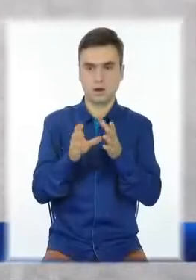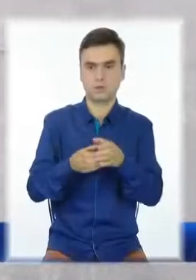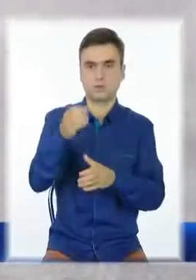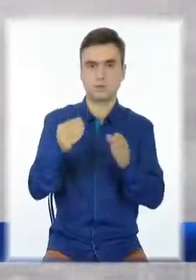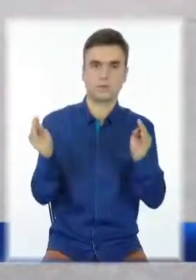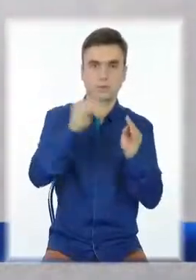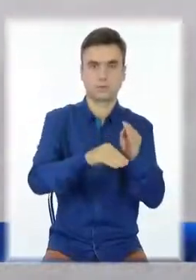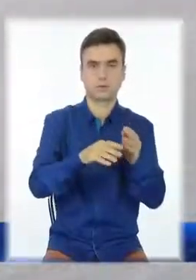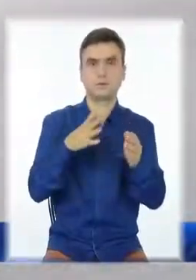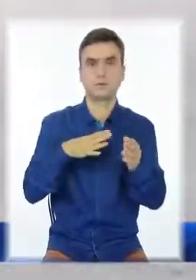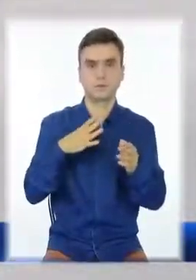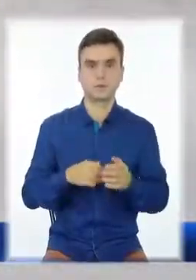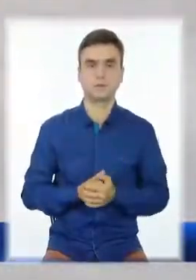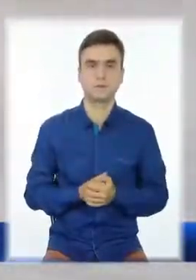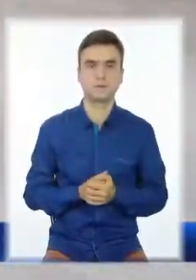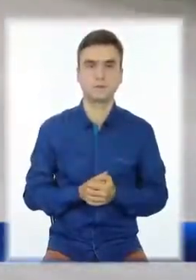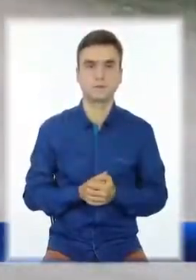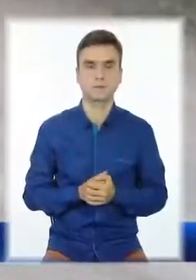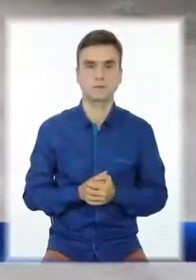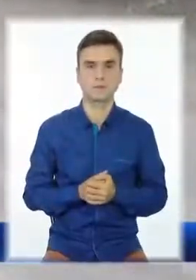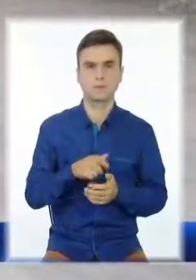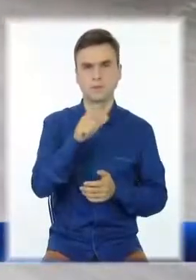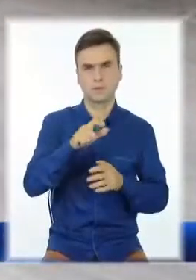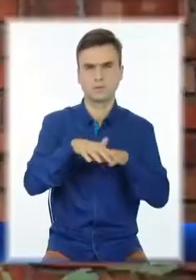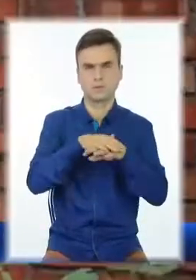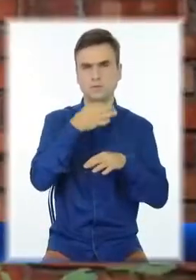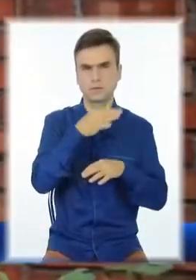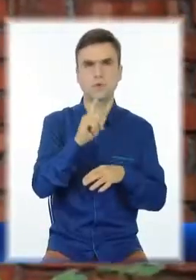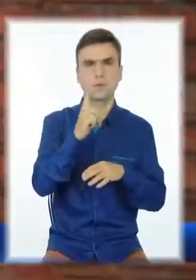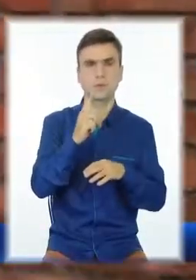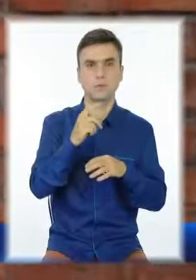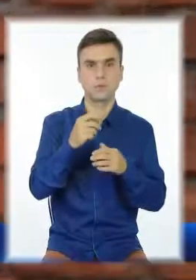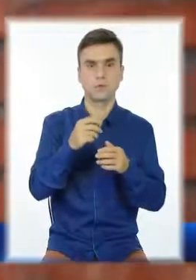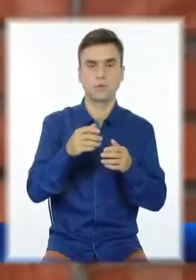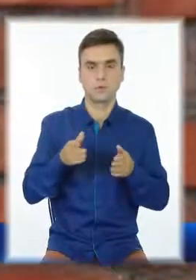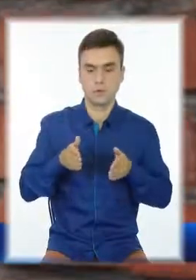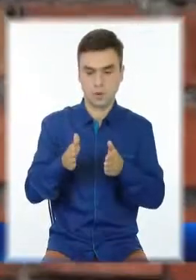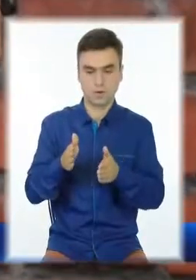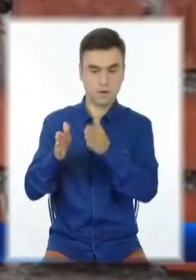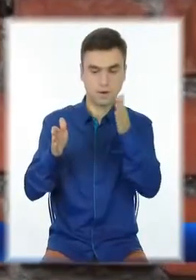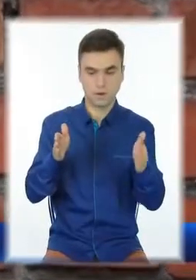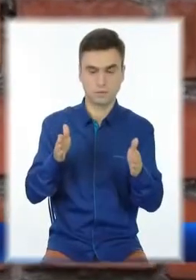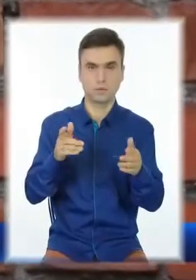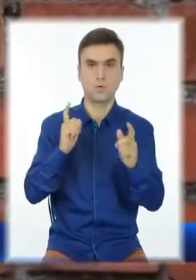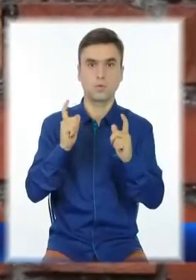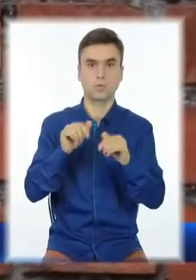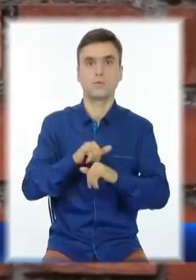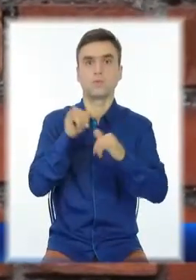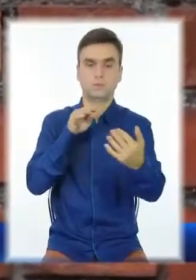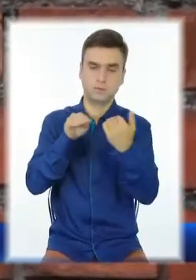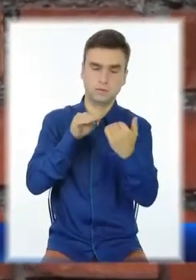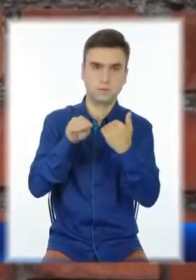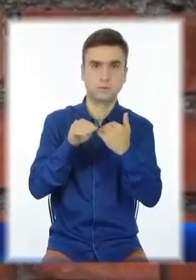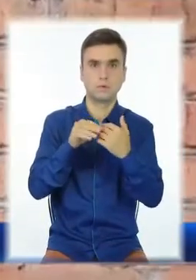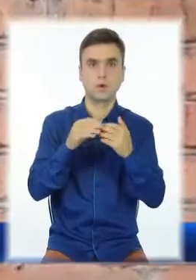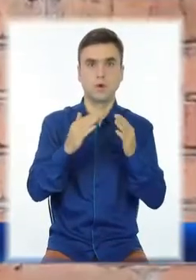Люди вважають, якщо смуги стане дві, то й транспорту побільше вдвічі. Від великої кількості вантажівок стіни будинків вже тріскаються. А що